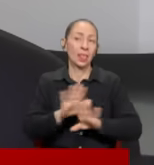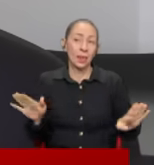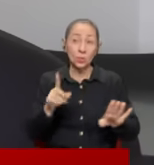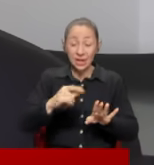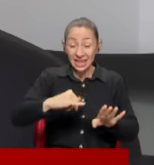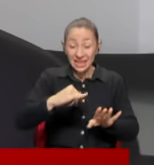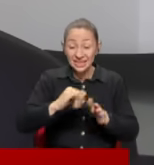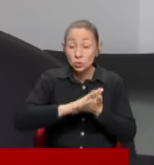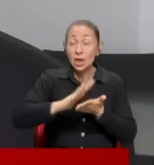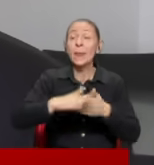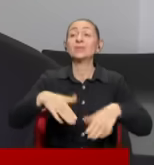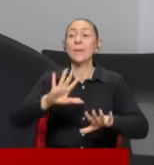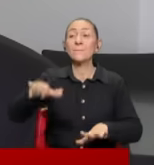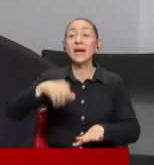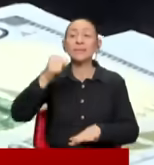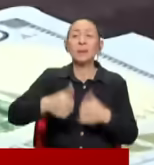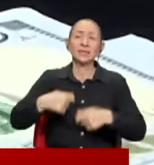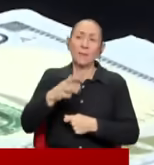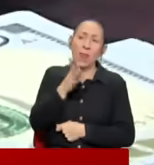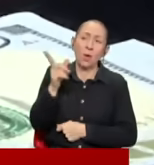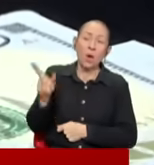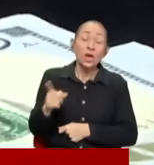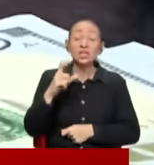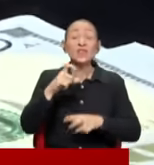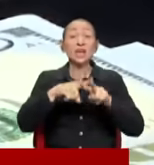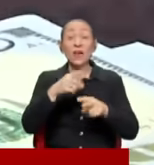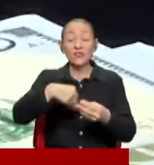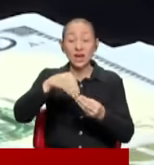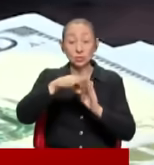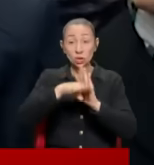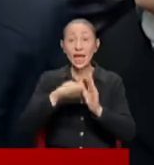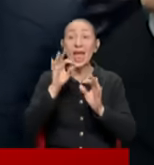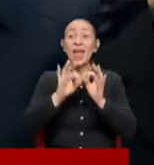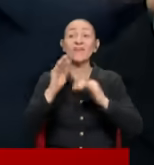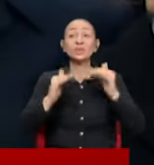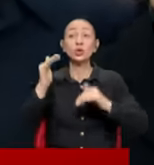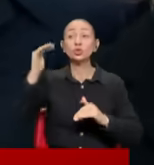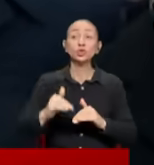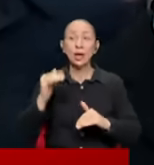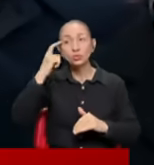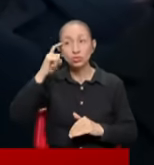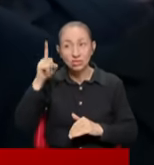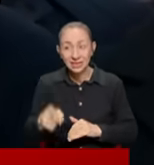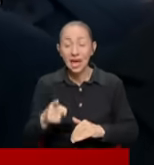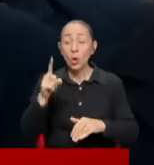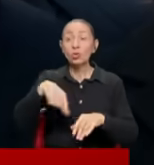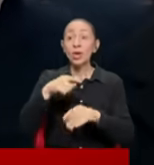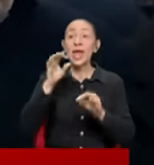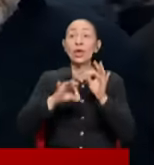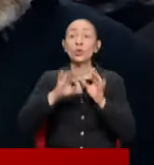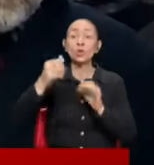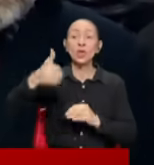tesis edilemeyeceğini Merkez Bankası da biliyor. Cevdet Akçay'ın faiz düşerse enflasyon enflasyonda düşer politikasını ve dönemin